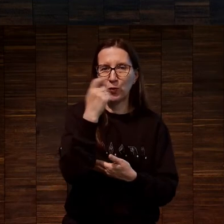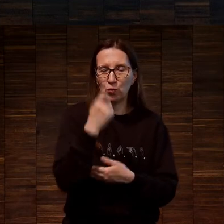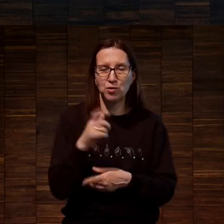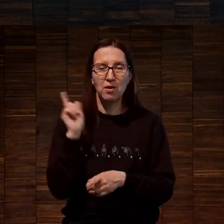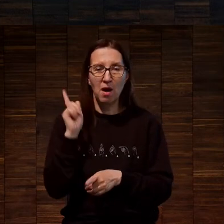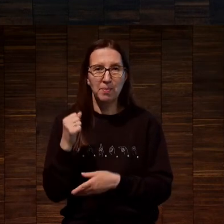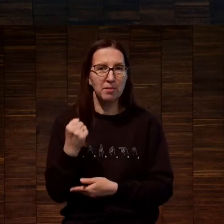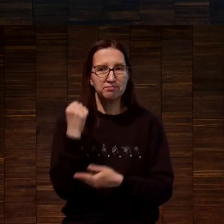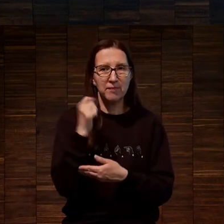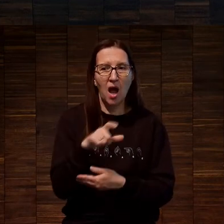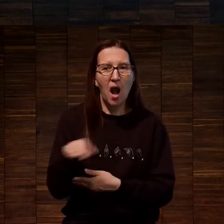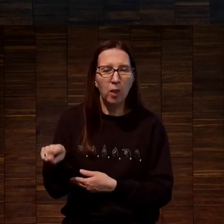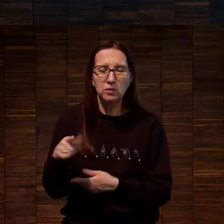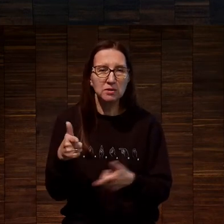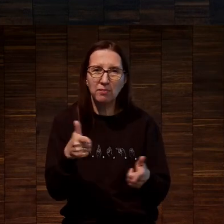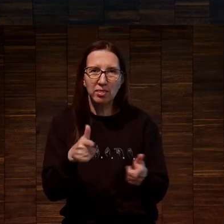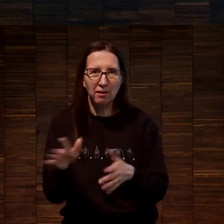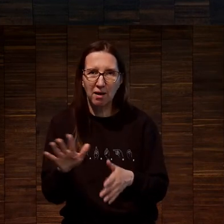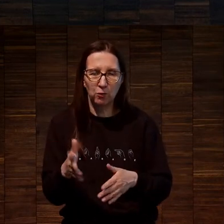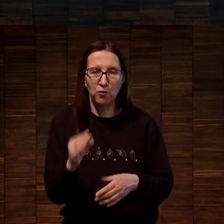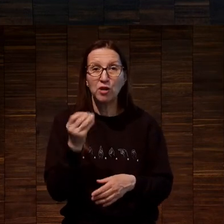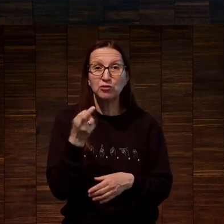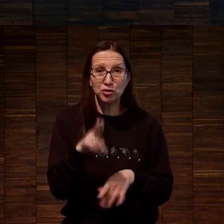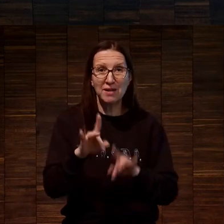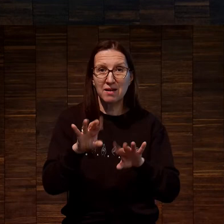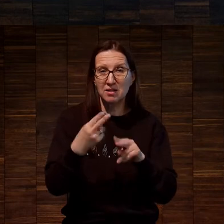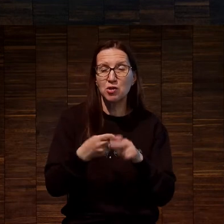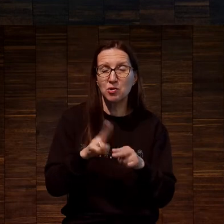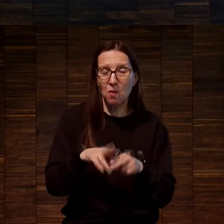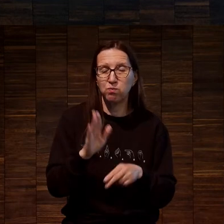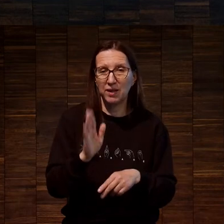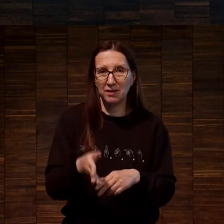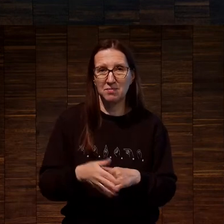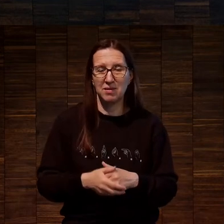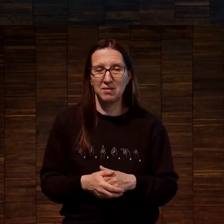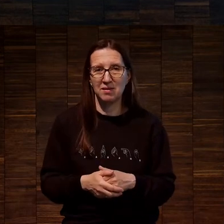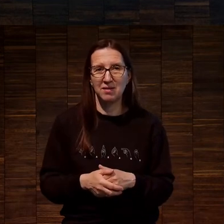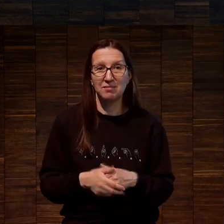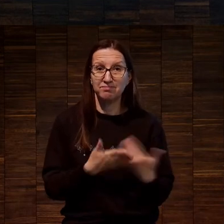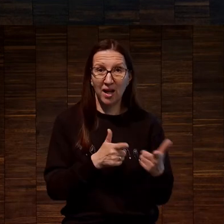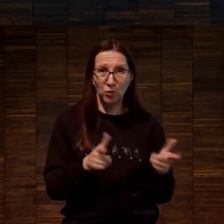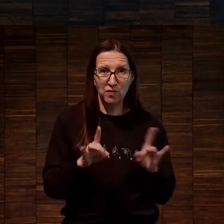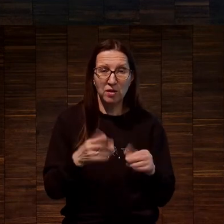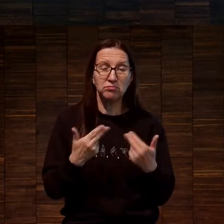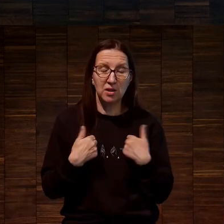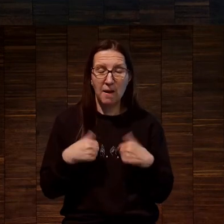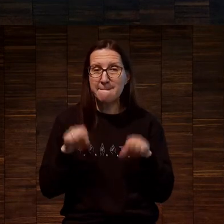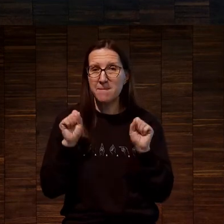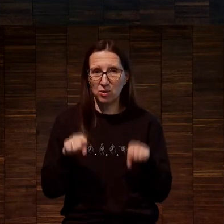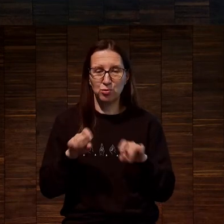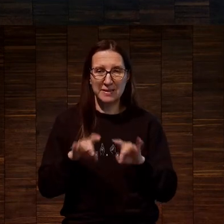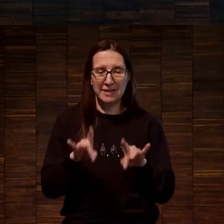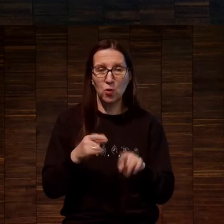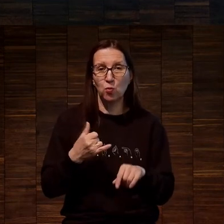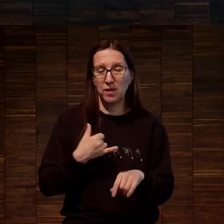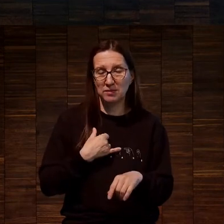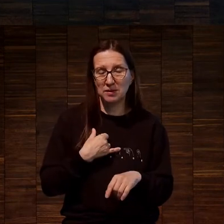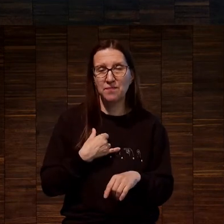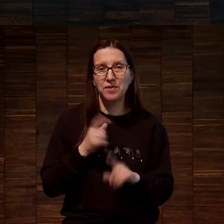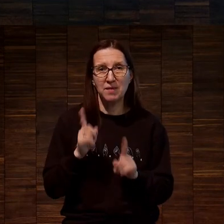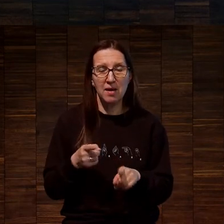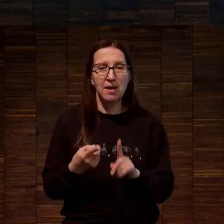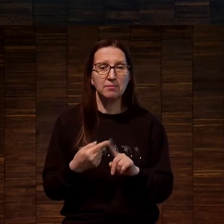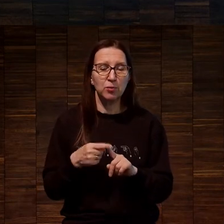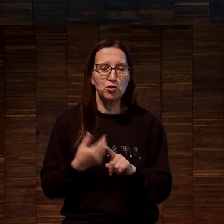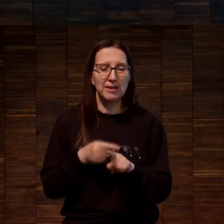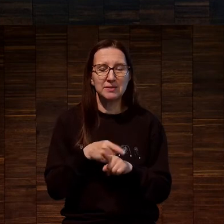инициативы. Они не готовы. Да, Женя расскажет об этом. Ты готова? Да, я могу рассказать. У нас на первую... То есть